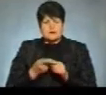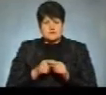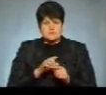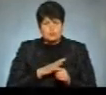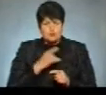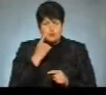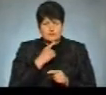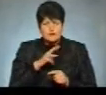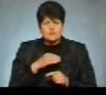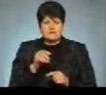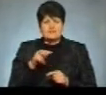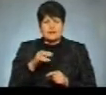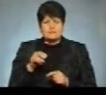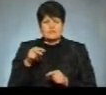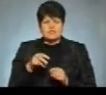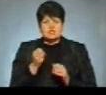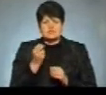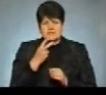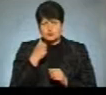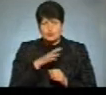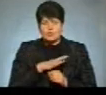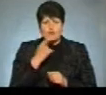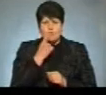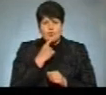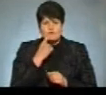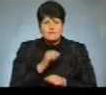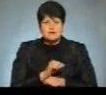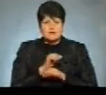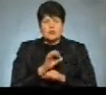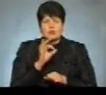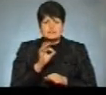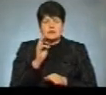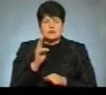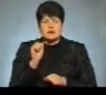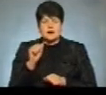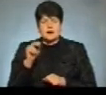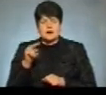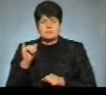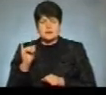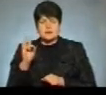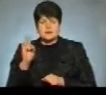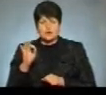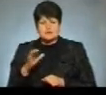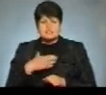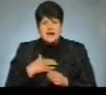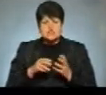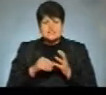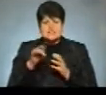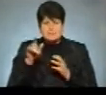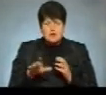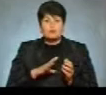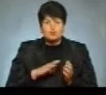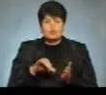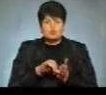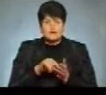липні 2012 році був мовний Майдан. До речі, Олександр Капінос, наш земляк, був